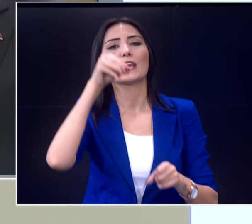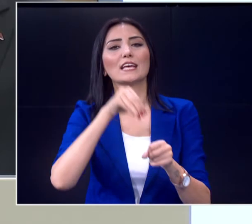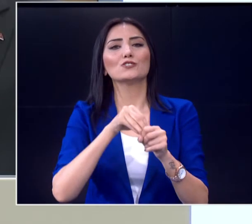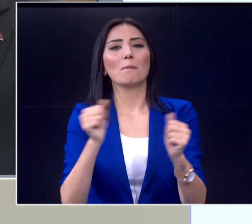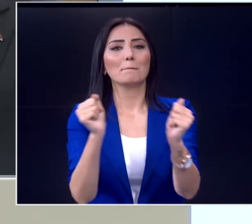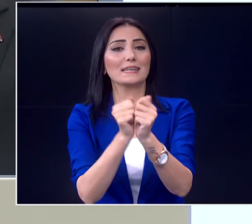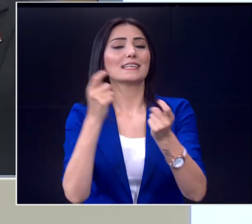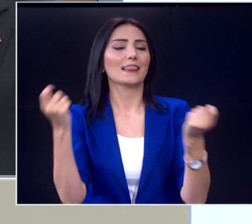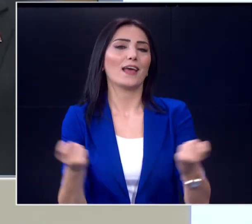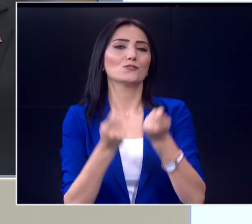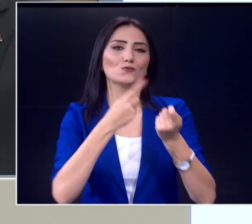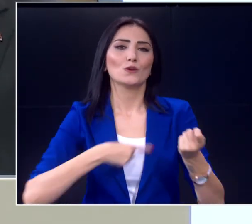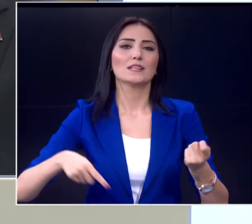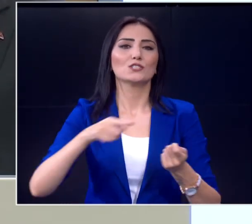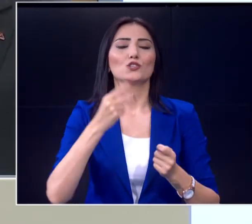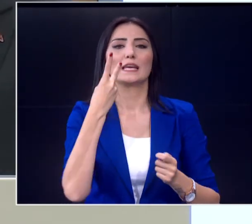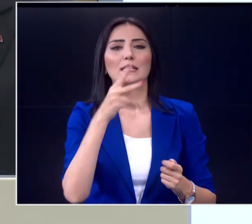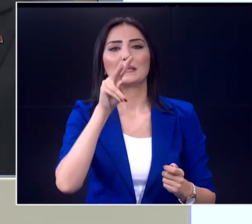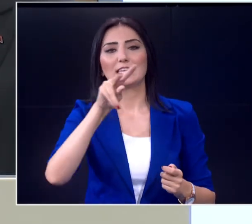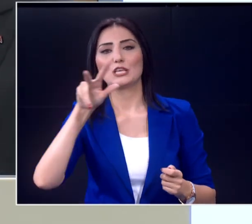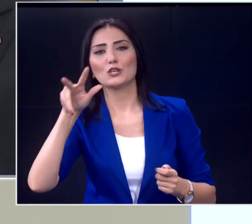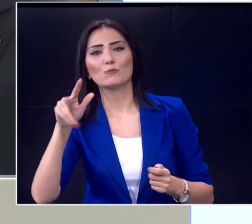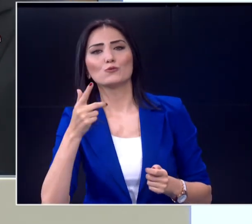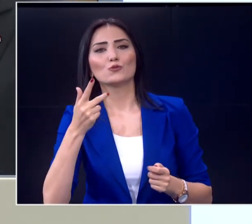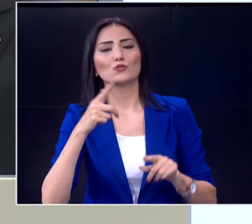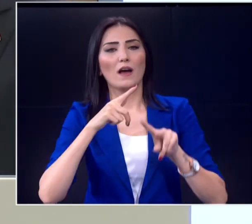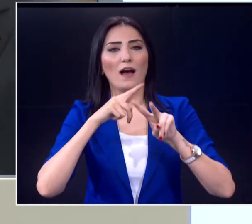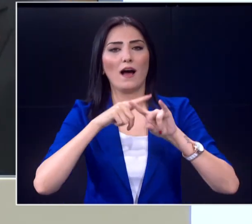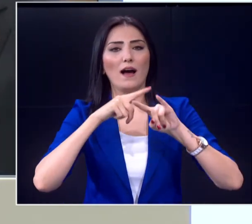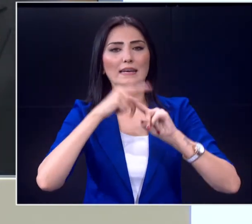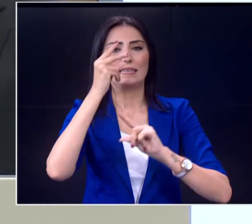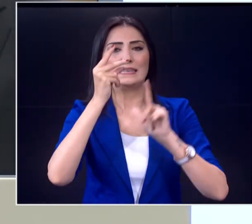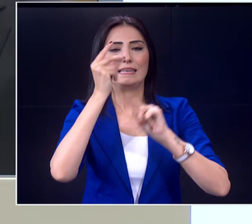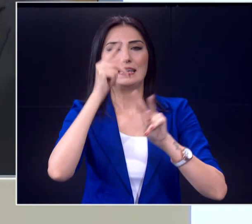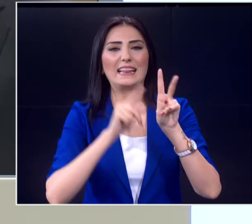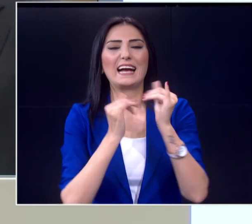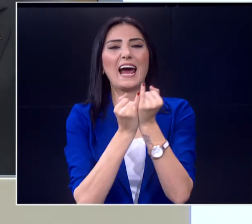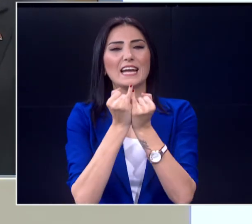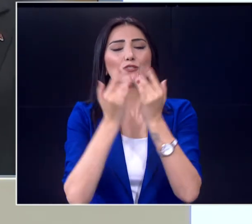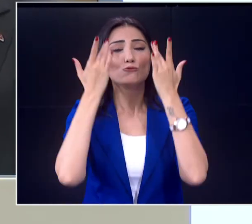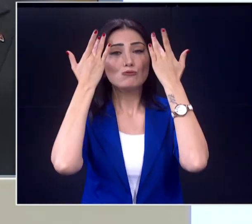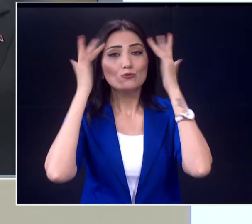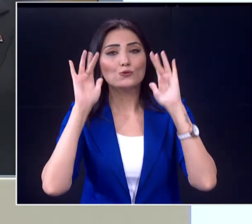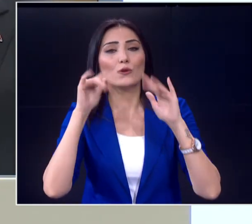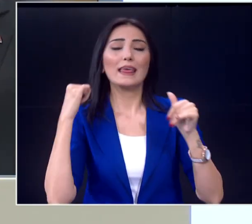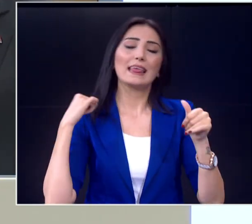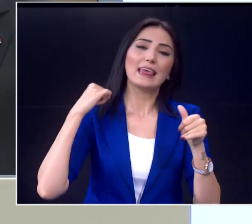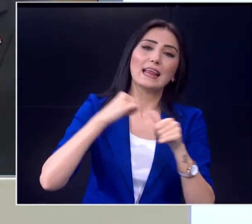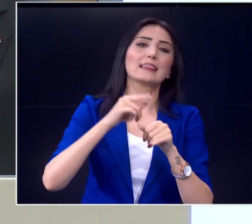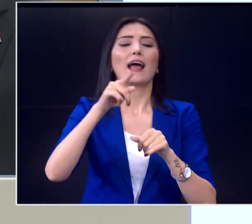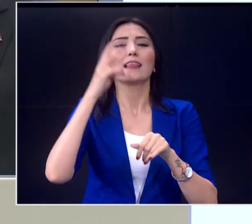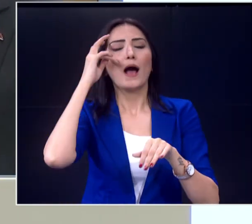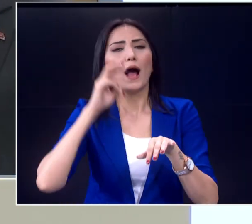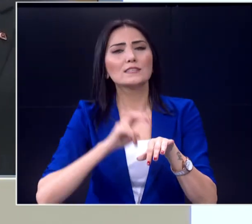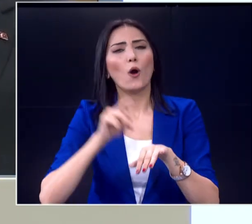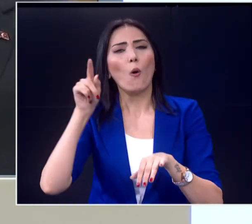birlikte çalışacağız. 2023'e ahilik kültürlü, yeniden hatırlayarak